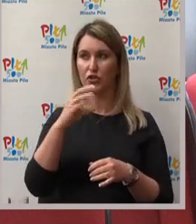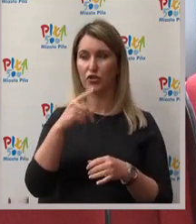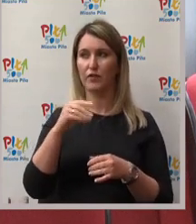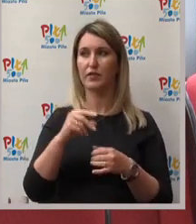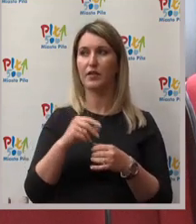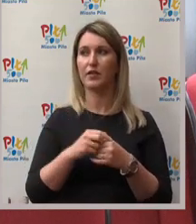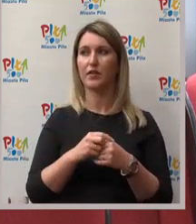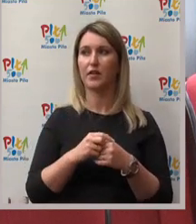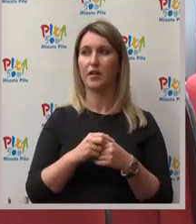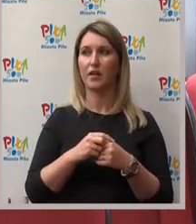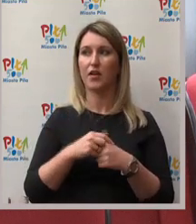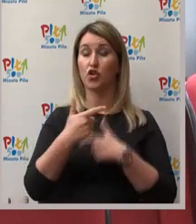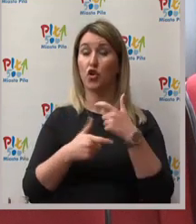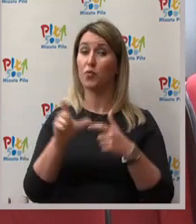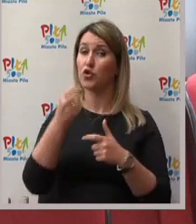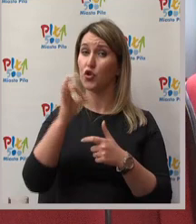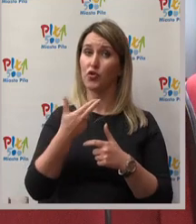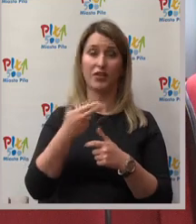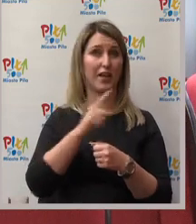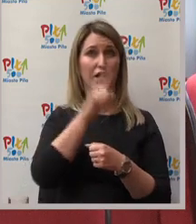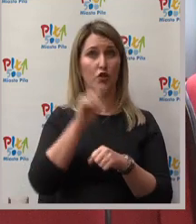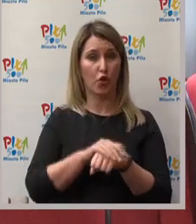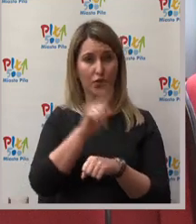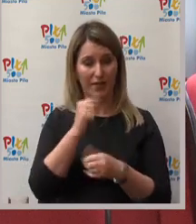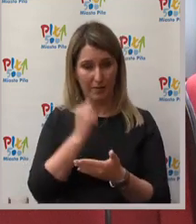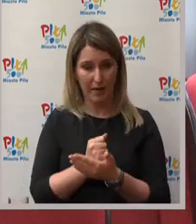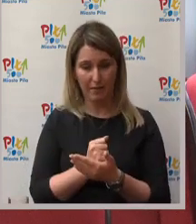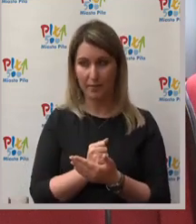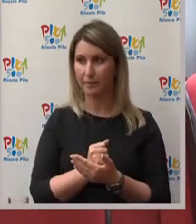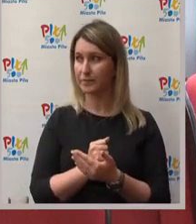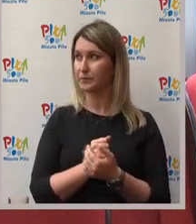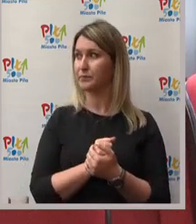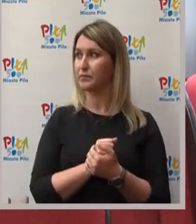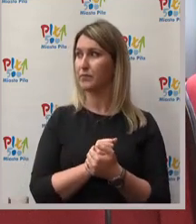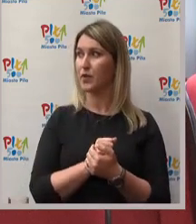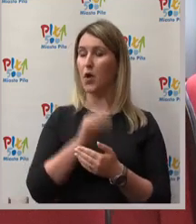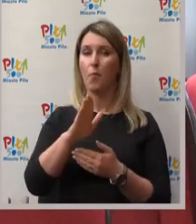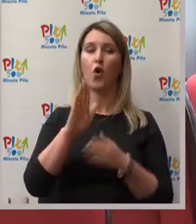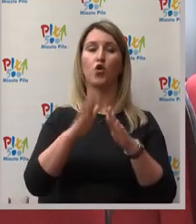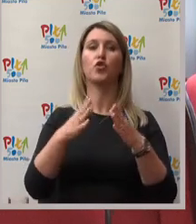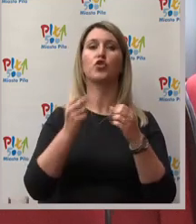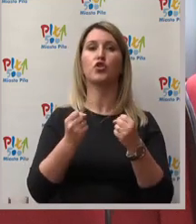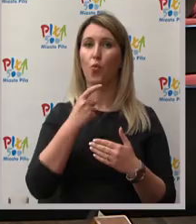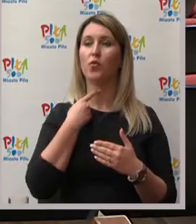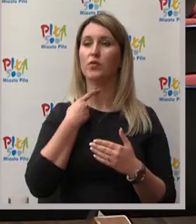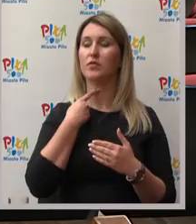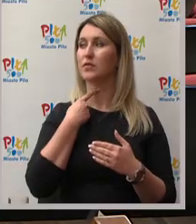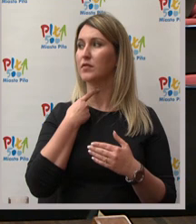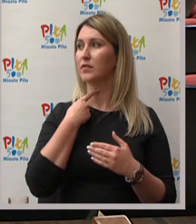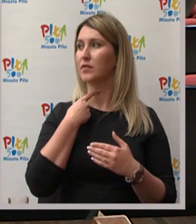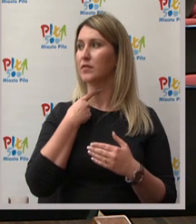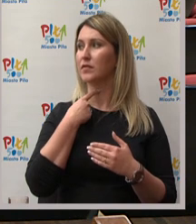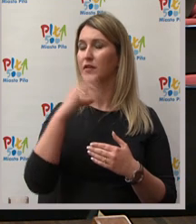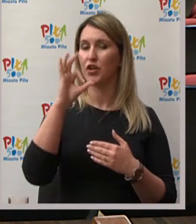miasta Piły. A narusza, ponieważ przetrzymuje w swoim schronisku zwierzęta z innych gmin. Do